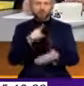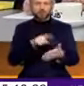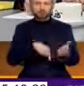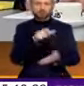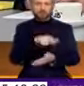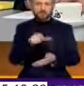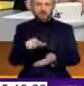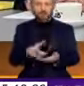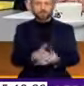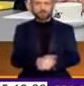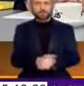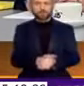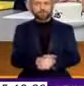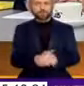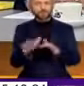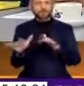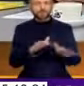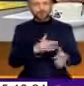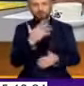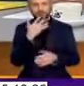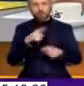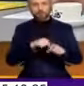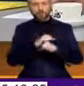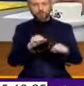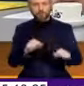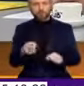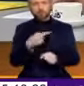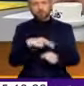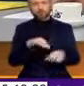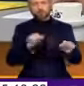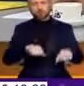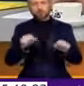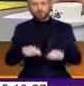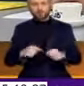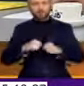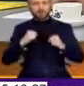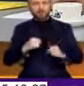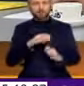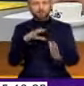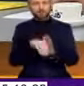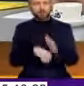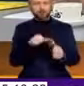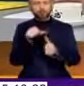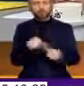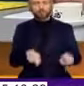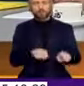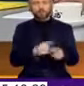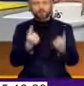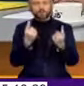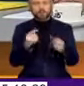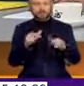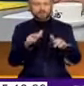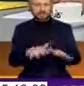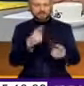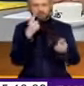християни в заходах національно-патріотичних, але ми в міру можливості і намагаємося приєднатися, особливо в таких великих